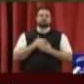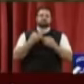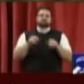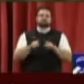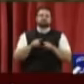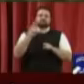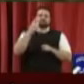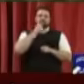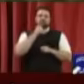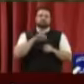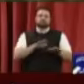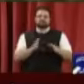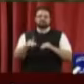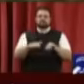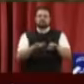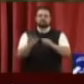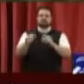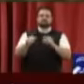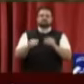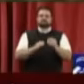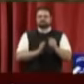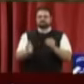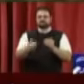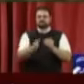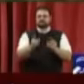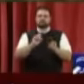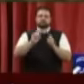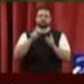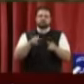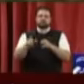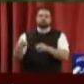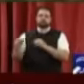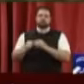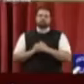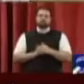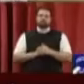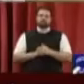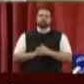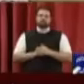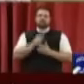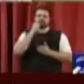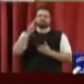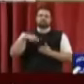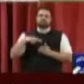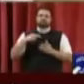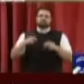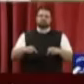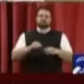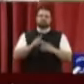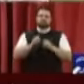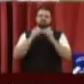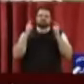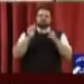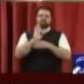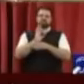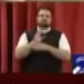o apă, adică să te modelezi, plângă orice obstacol și știi să ajungi mai departe. Păi Niculina, cu două înțeles. Niculina, noi suntem acum la final de emisiune și